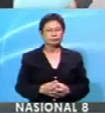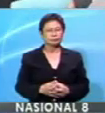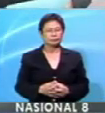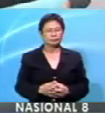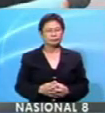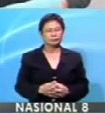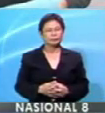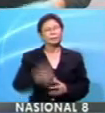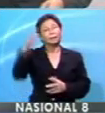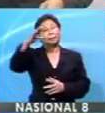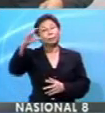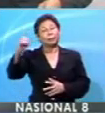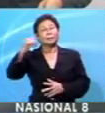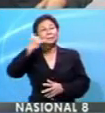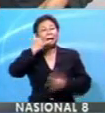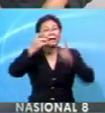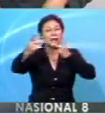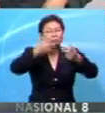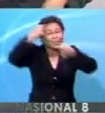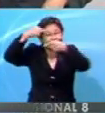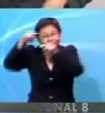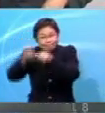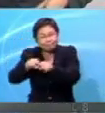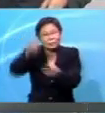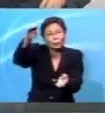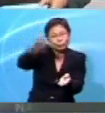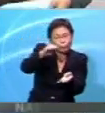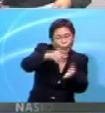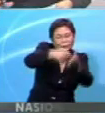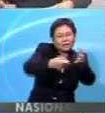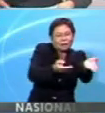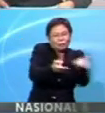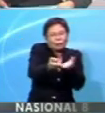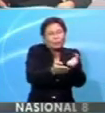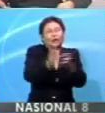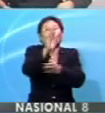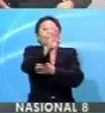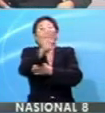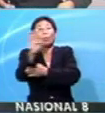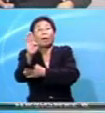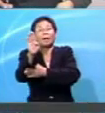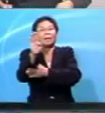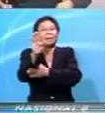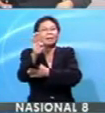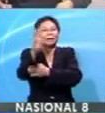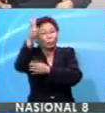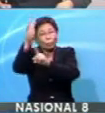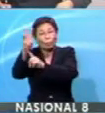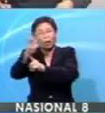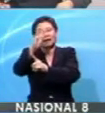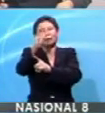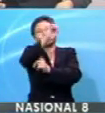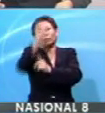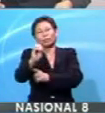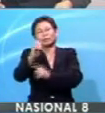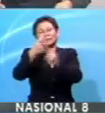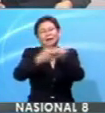penerima Syarikat telekomunikasi bersetuju untuk mengurangkan caj perkhidmatan jalur lebar sekurang-kurangnya 6% daripada